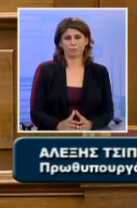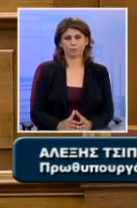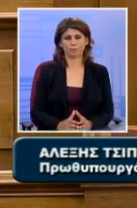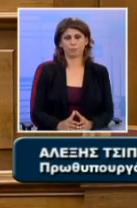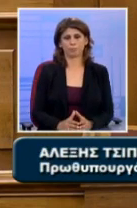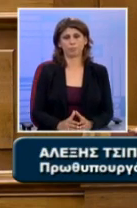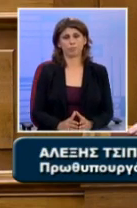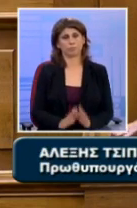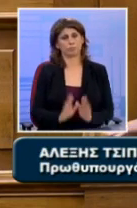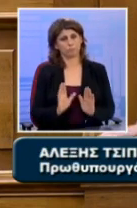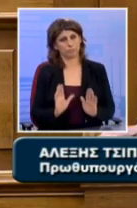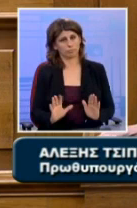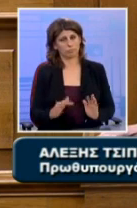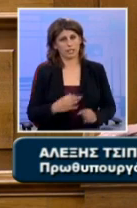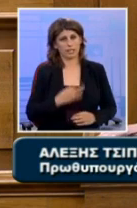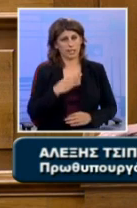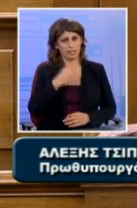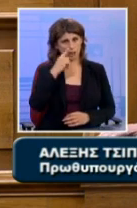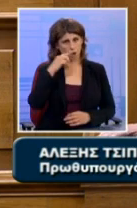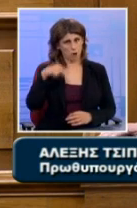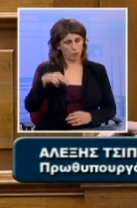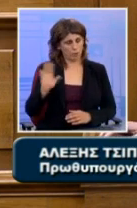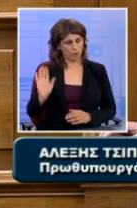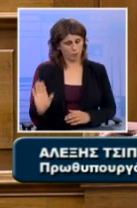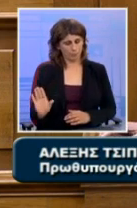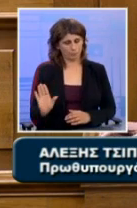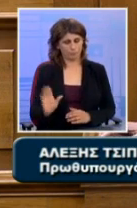Κοιτάξτε, κύριε Νικολόπουλε,